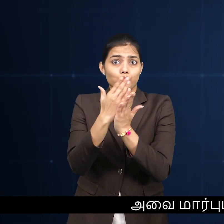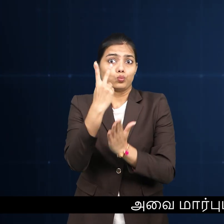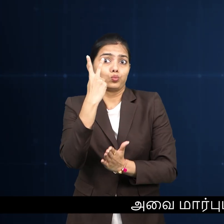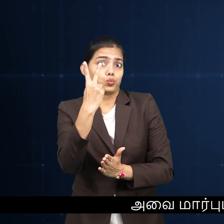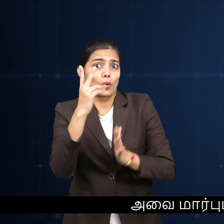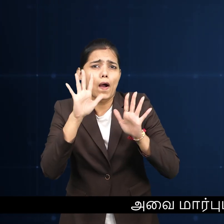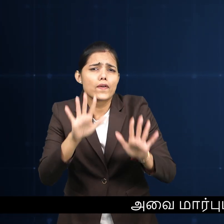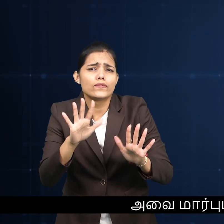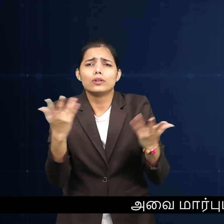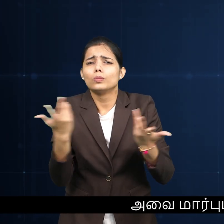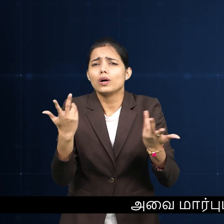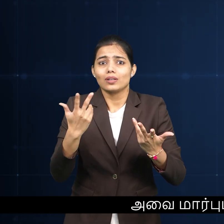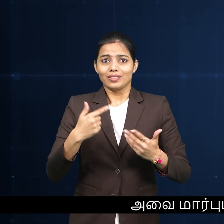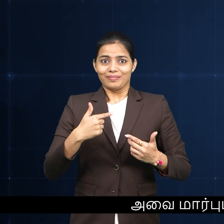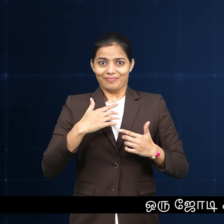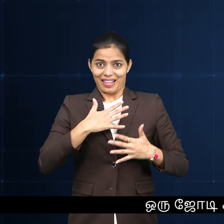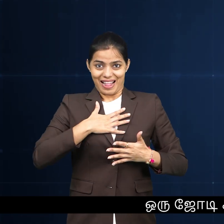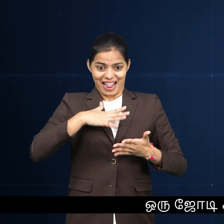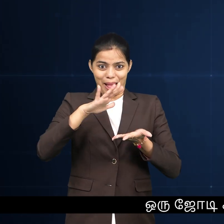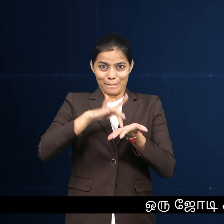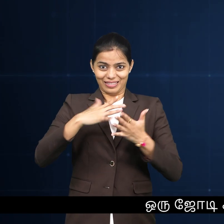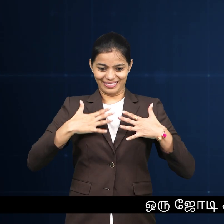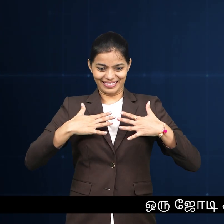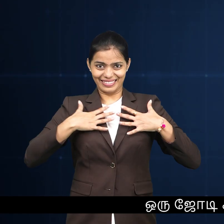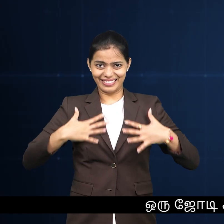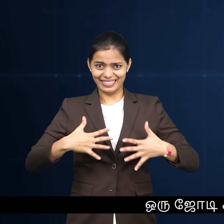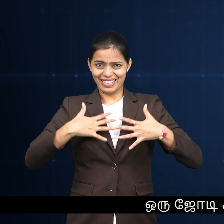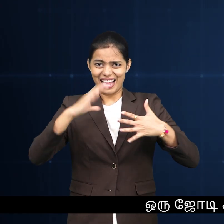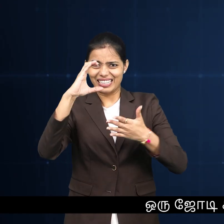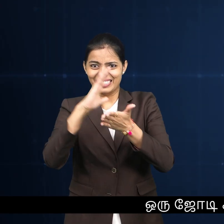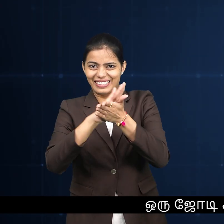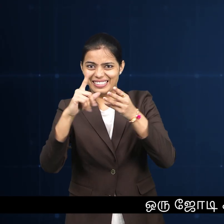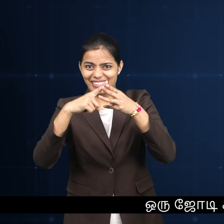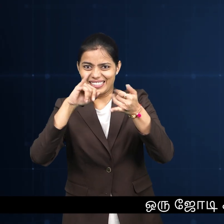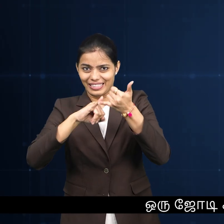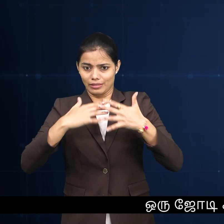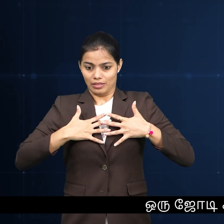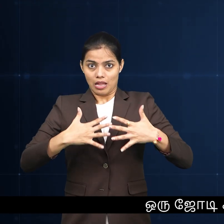அவை மார்பு பகுதியில் அமைந்துள்ள ஒரு ஜோடி கூம்பு வடிவ உறுப்புகள்.